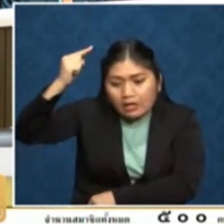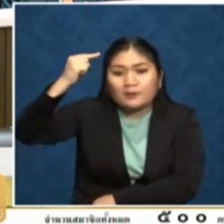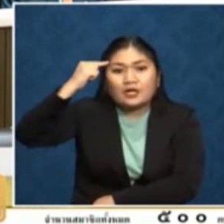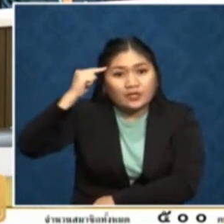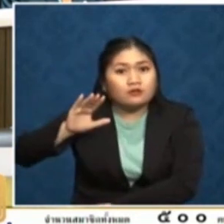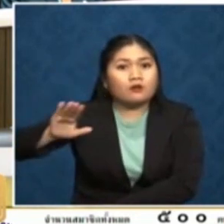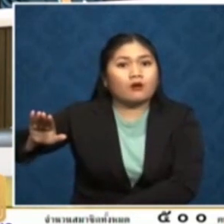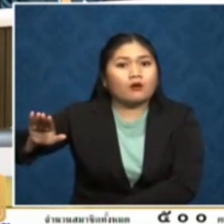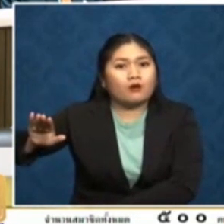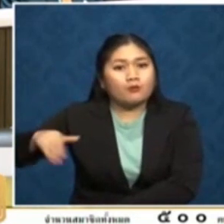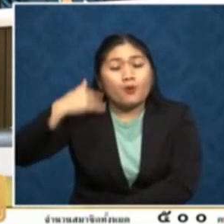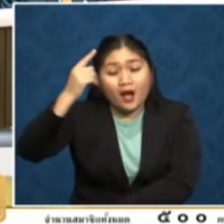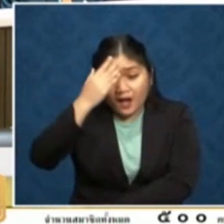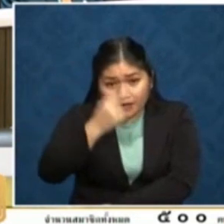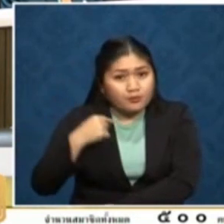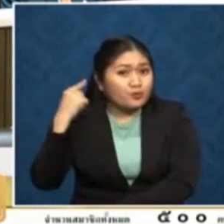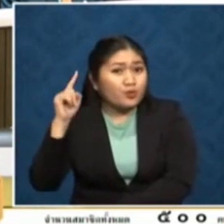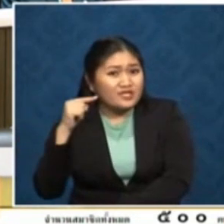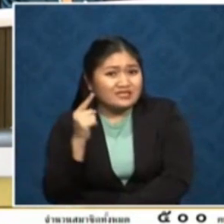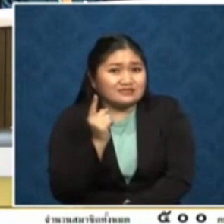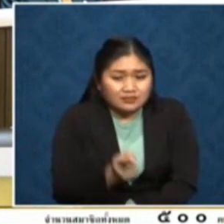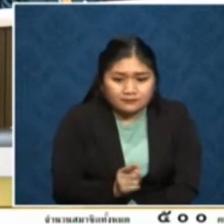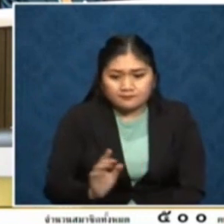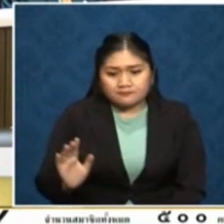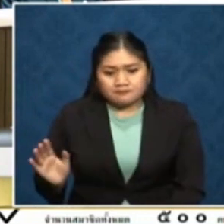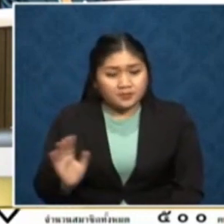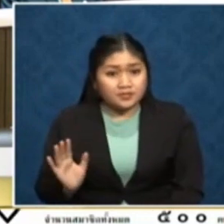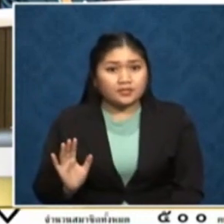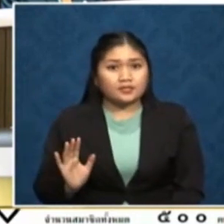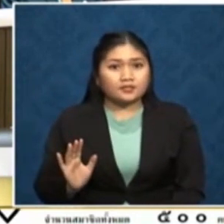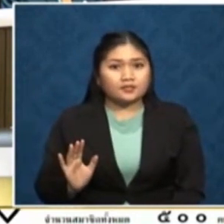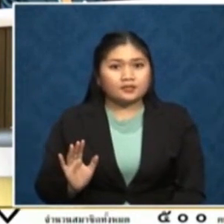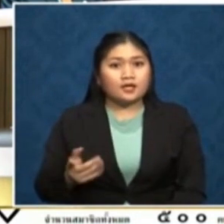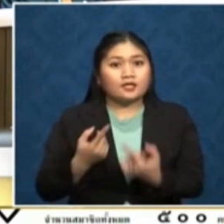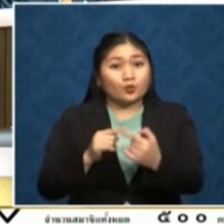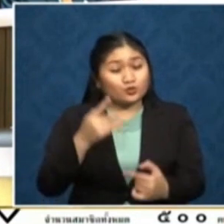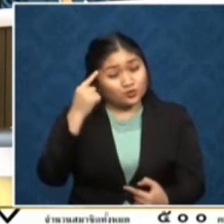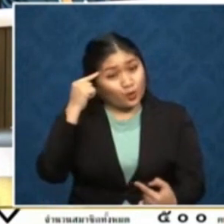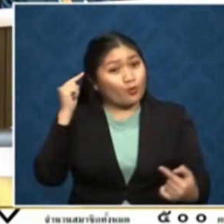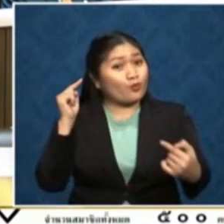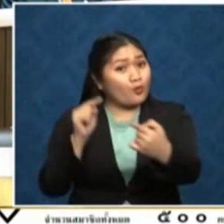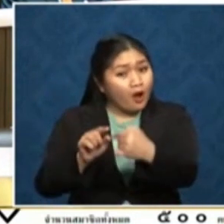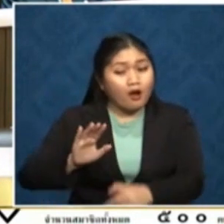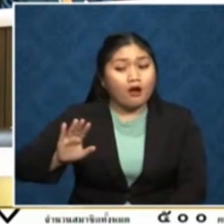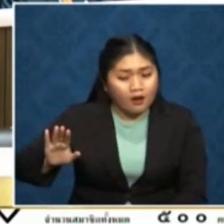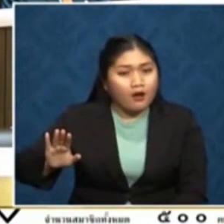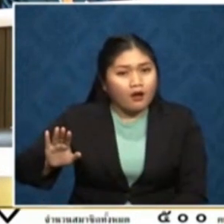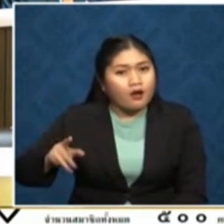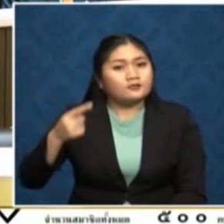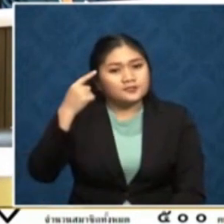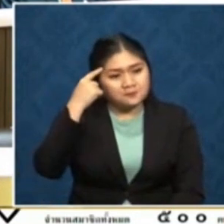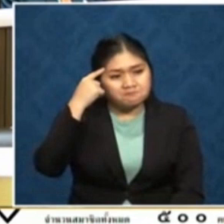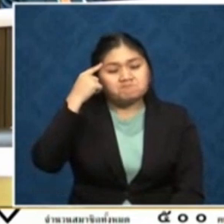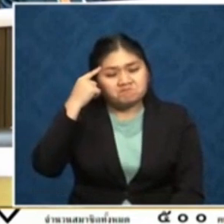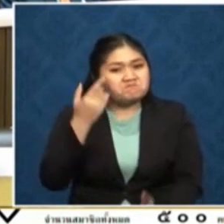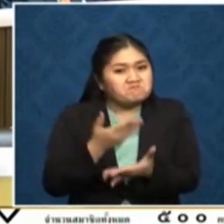นถูกผู้หญิงข้ามเพศหลอกว่าเป็นหญิงตามเพศกำเนิดซึ่งมีปัญหาตั้งแต่ทัศนคติแล้วครับเรื่องการมองว่าผู้หญิงข้